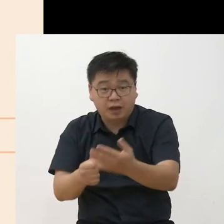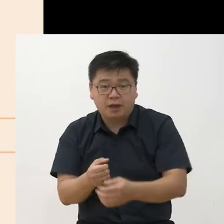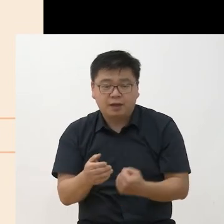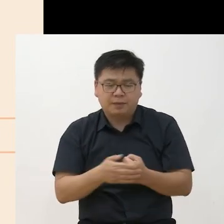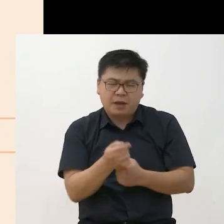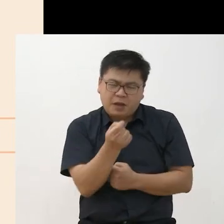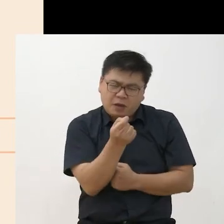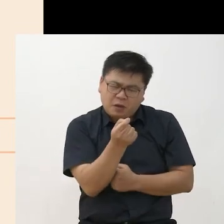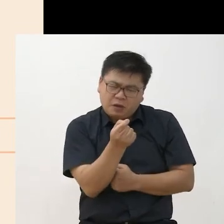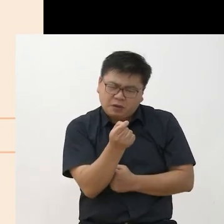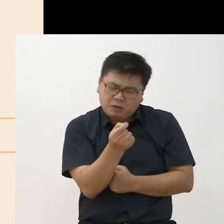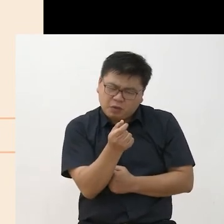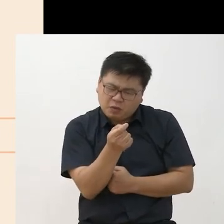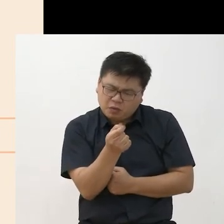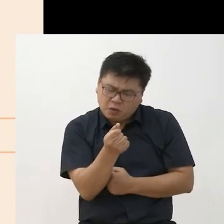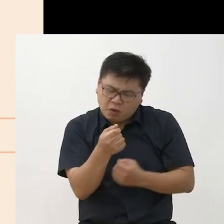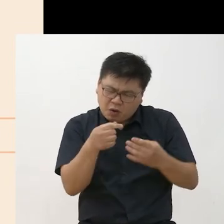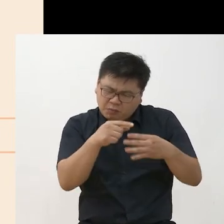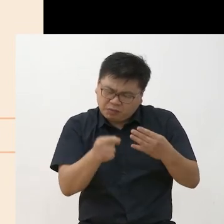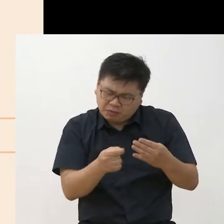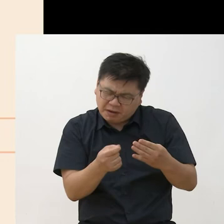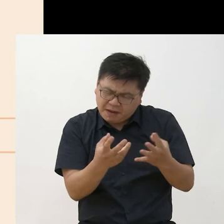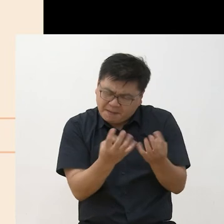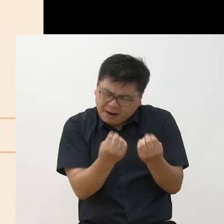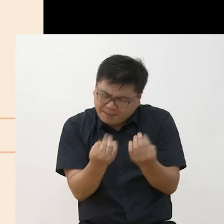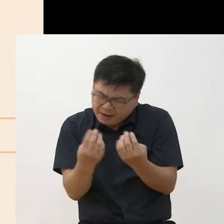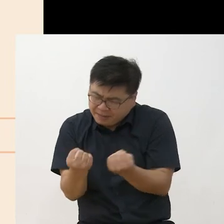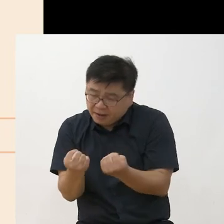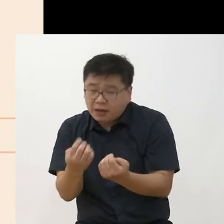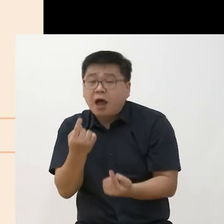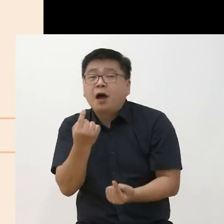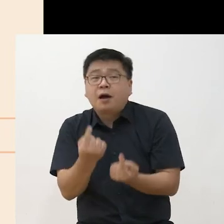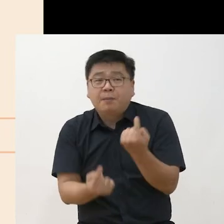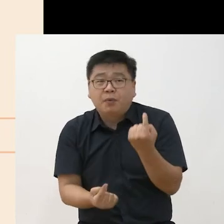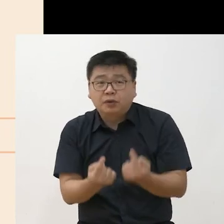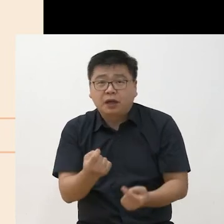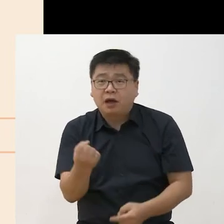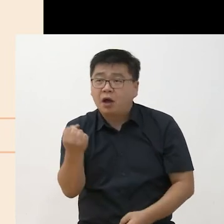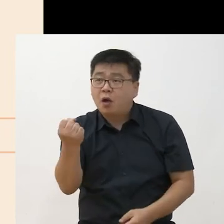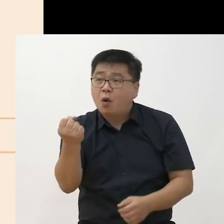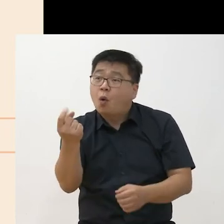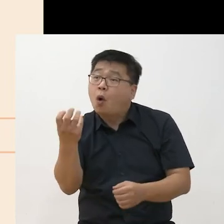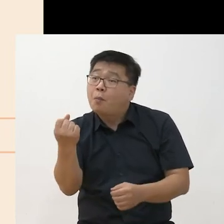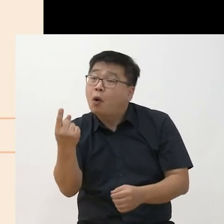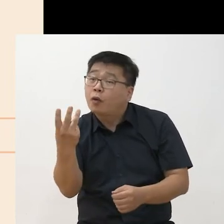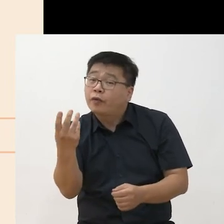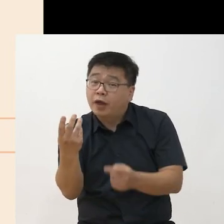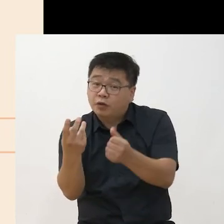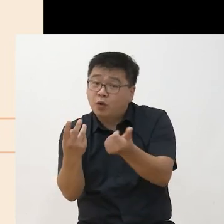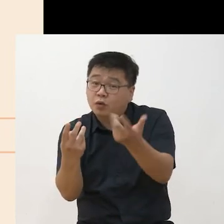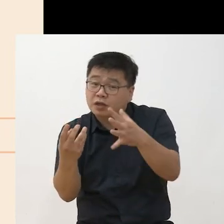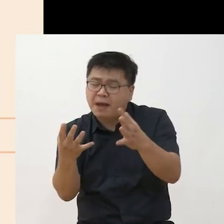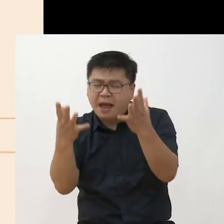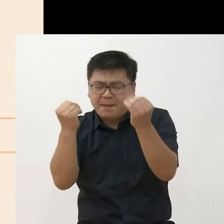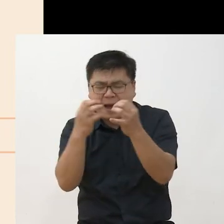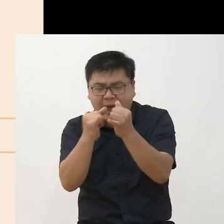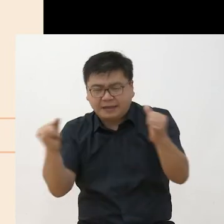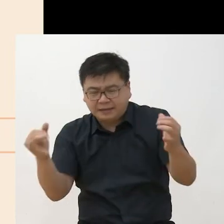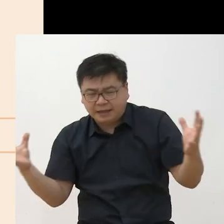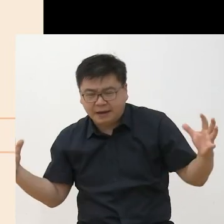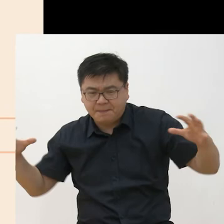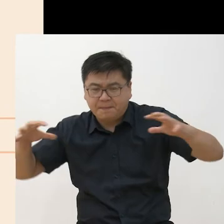프로그램을 많이 진행하는 것보다는 횟수는 적더라도 입주기업 종사자들이 함께 참여할 수